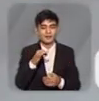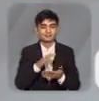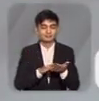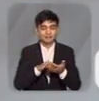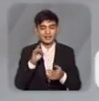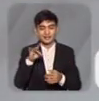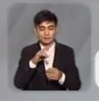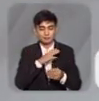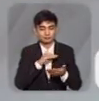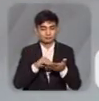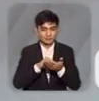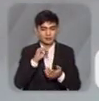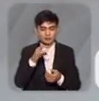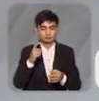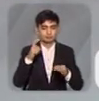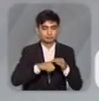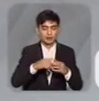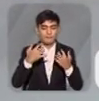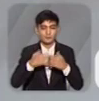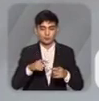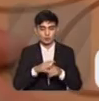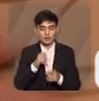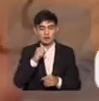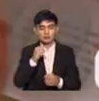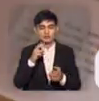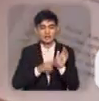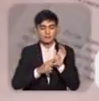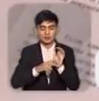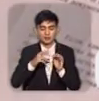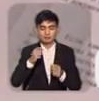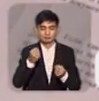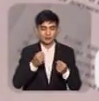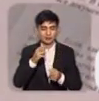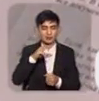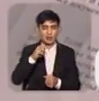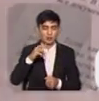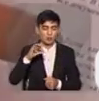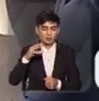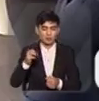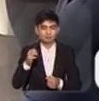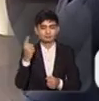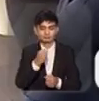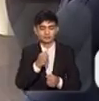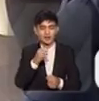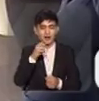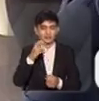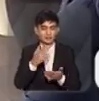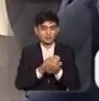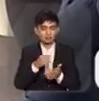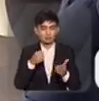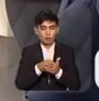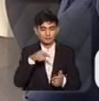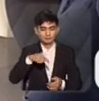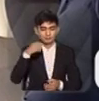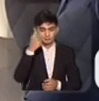вы становитесь участником розыгрыша автомобиля toyota camry 70 акция проходит каждую неделю и продлится до конца этого года